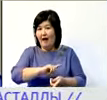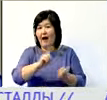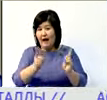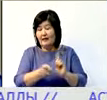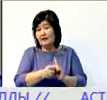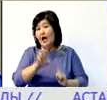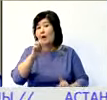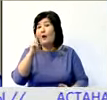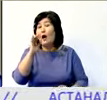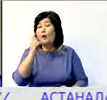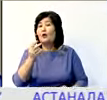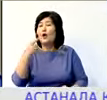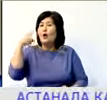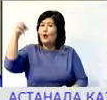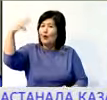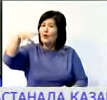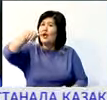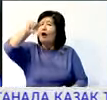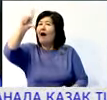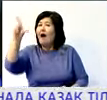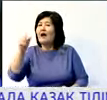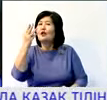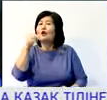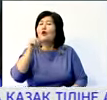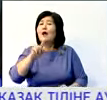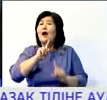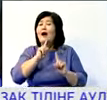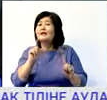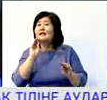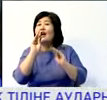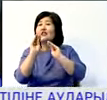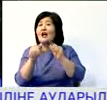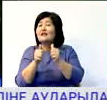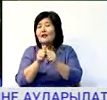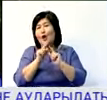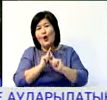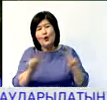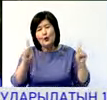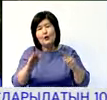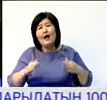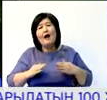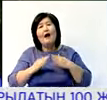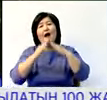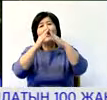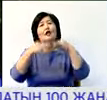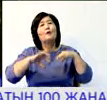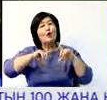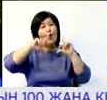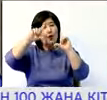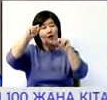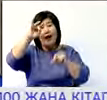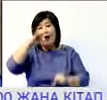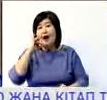айналды. Байқоңырдан күннің, айдың, шолпанның алғашқы жасанды серіктері, түрлі ғарыш кемелері ұшырылды. Ал